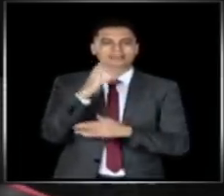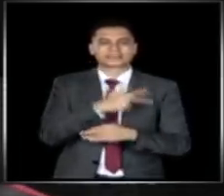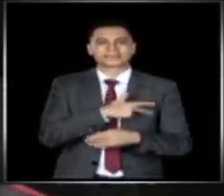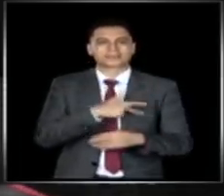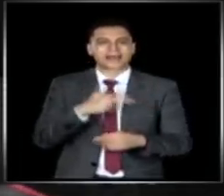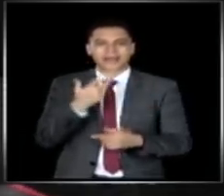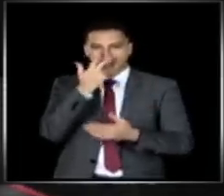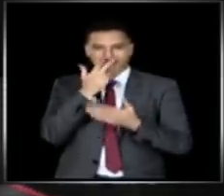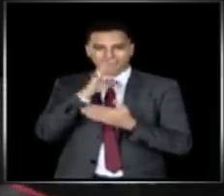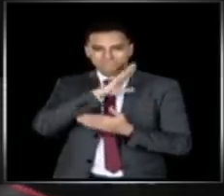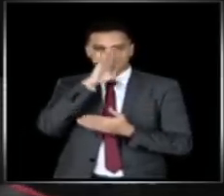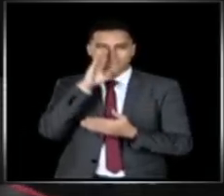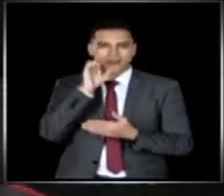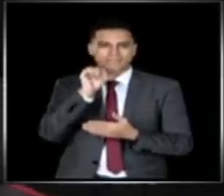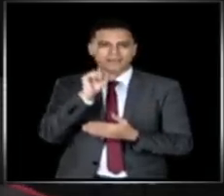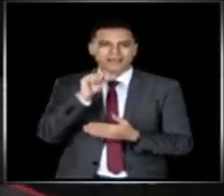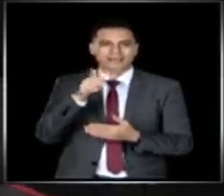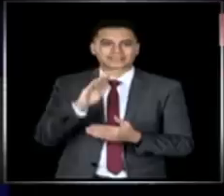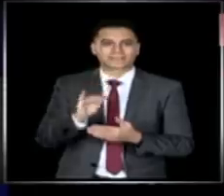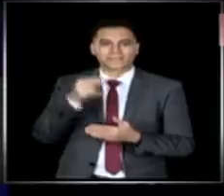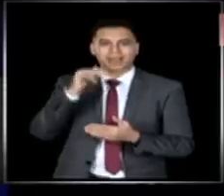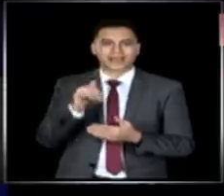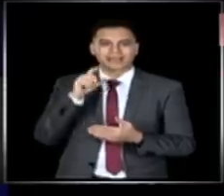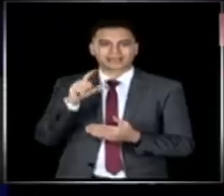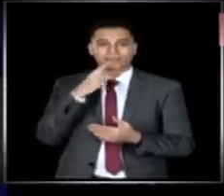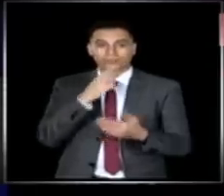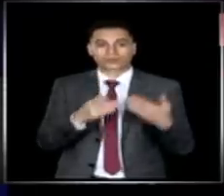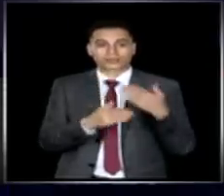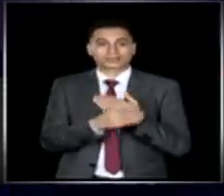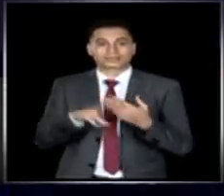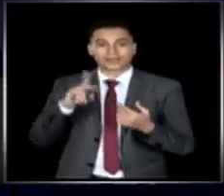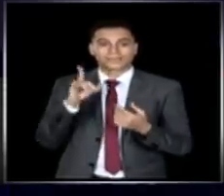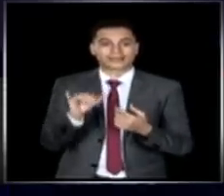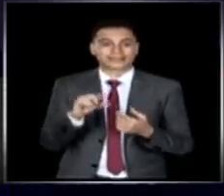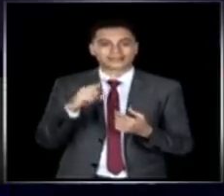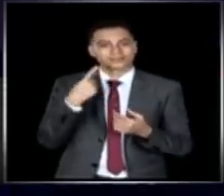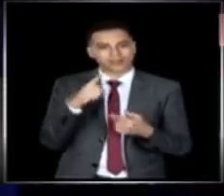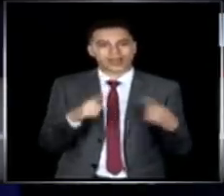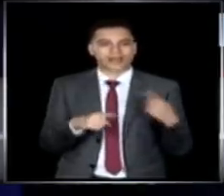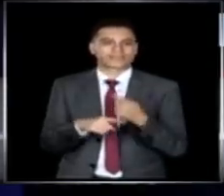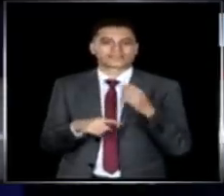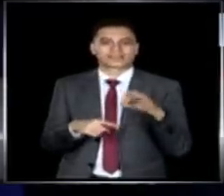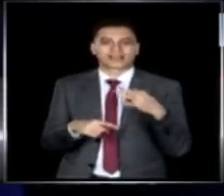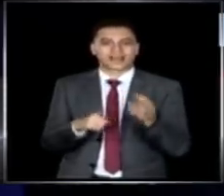في عهد إسماعيل الصفوي؟ كريم. تبريز. الهدف الذهبي.